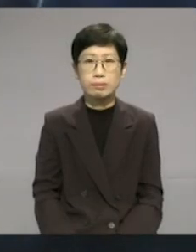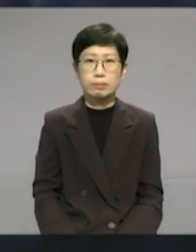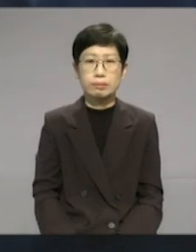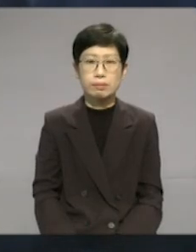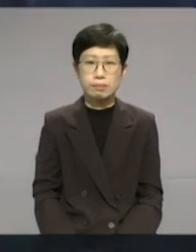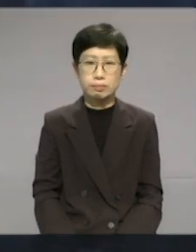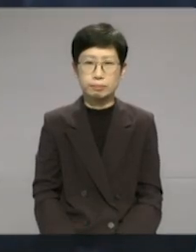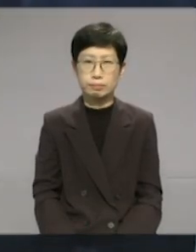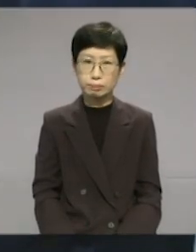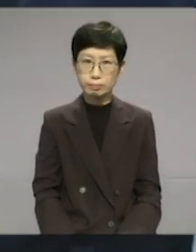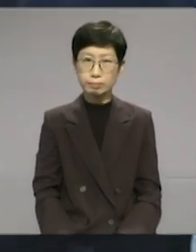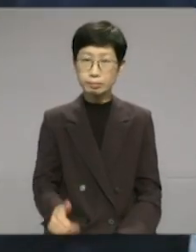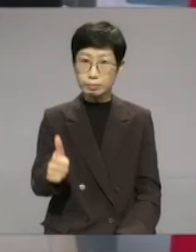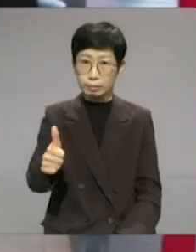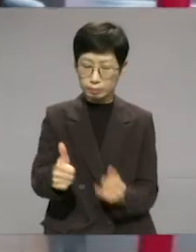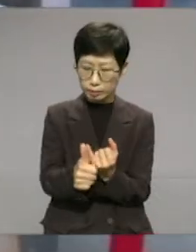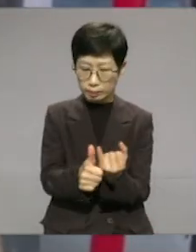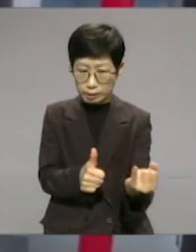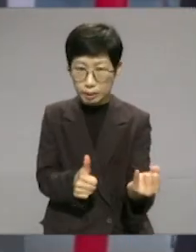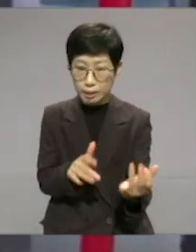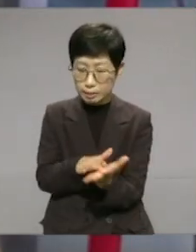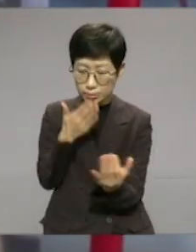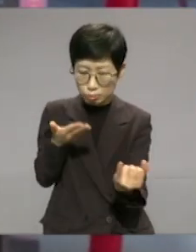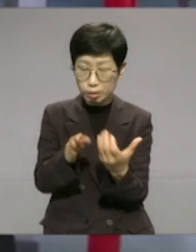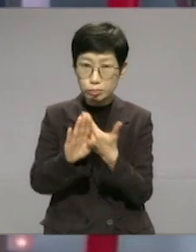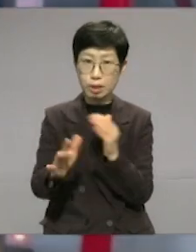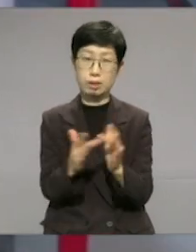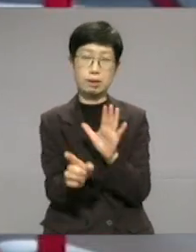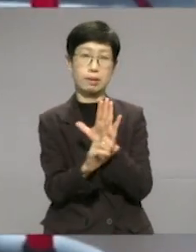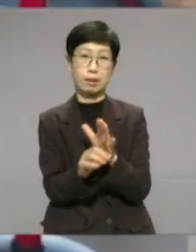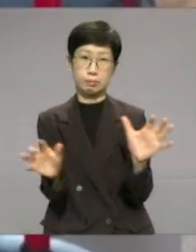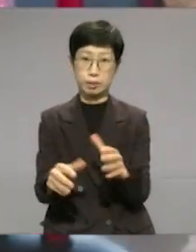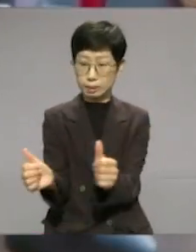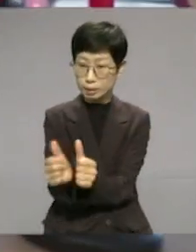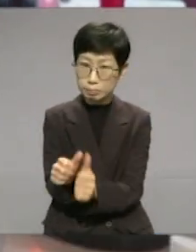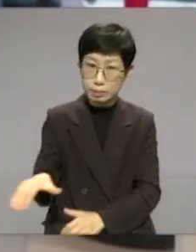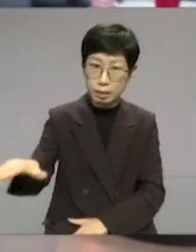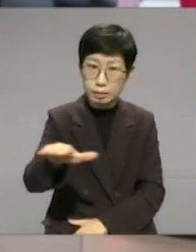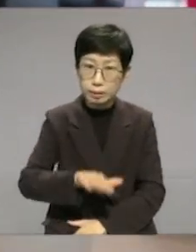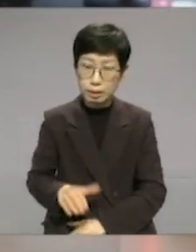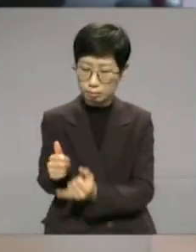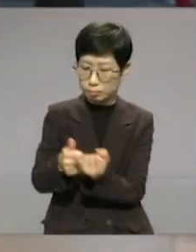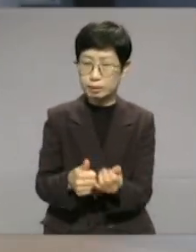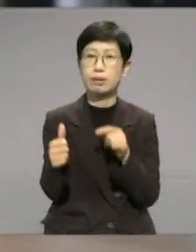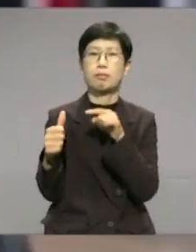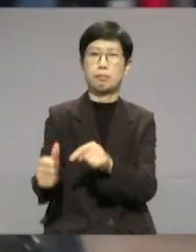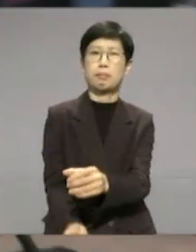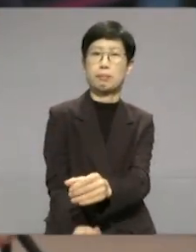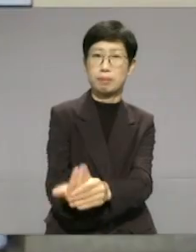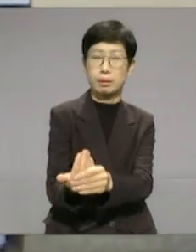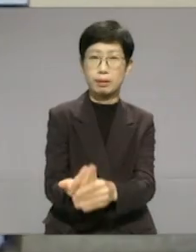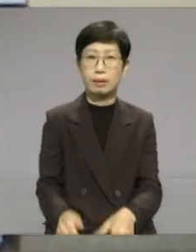남편이 아내에게 약물을 먹인 뒤 온라인으로 모집한 남성들에게 아내를 집단 폭행하게 한